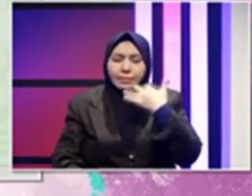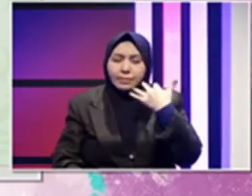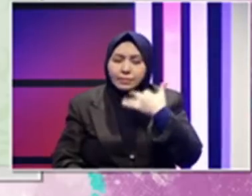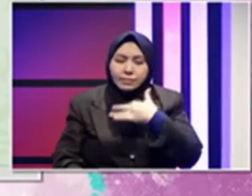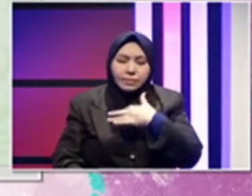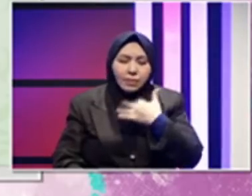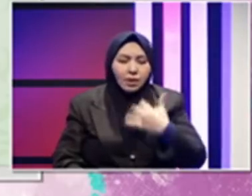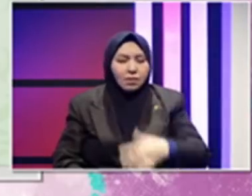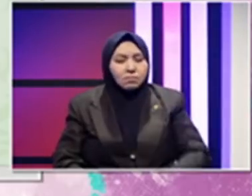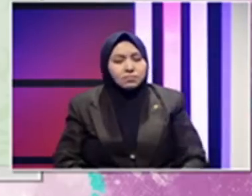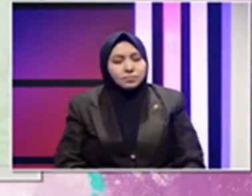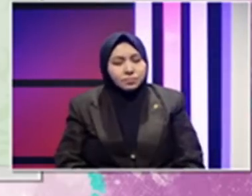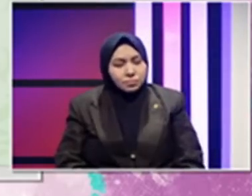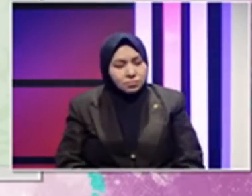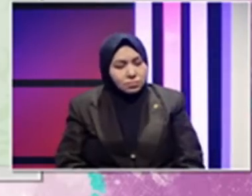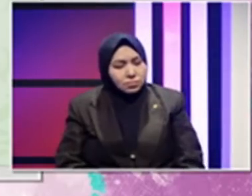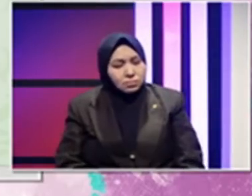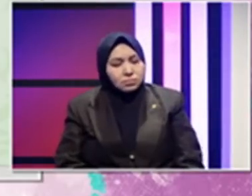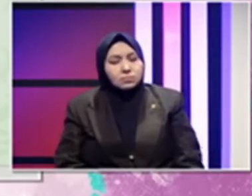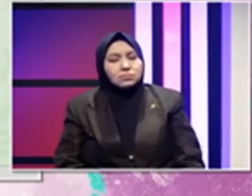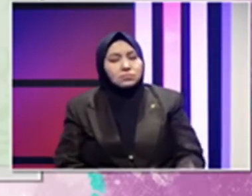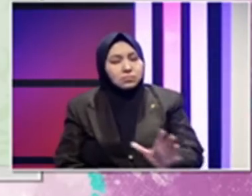ألوانها